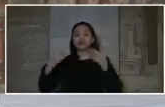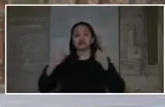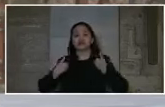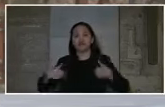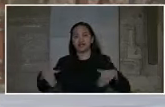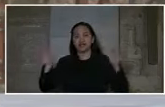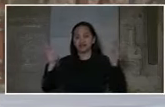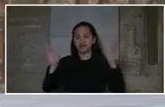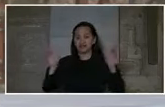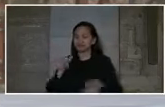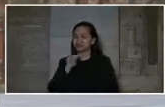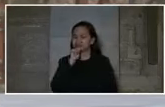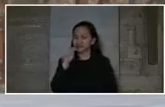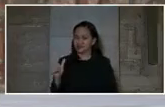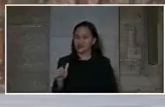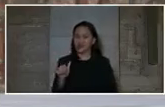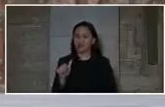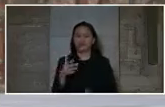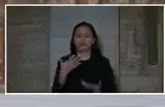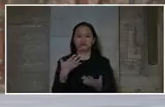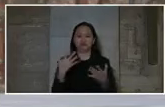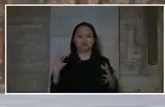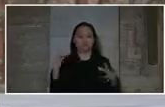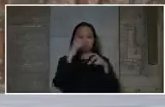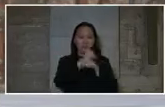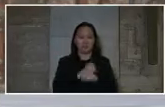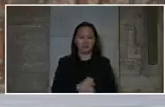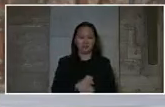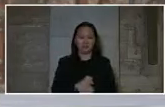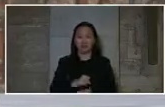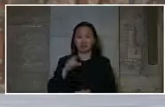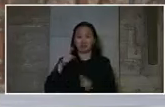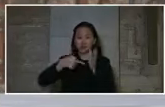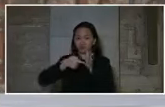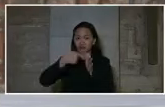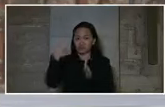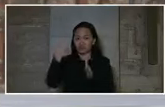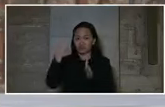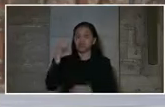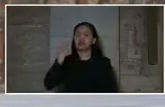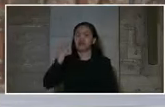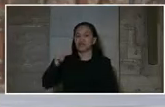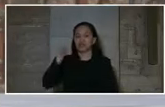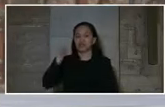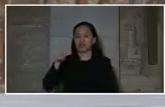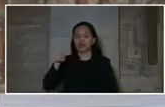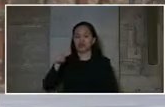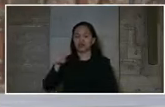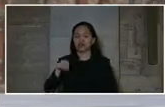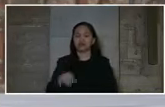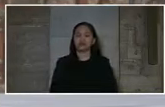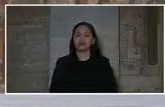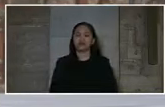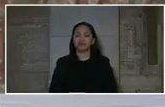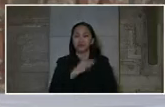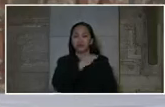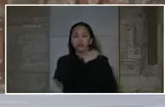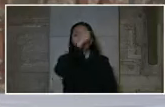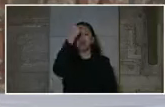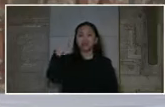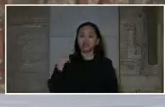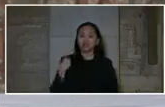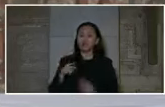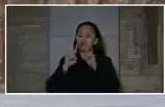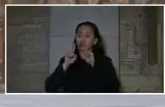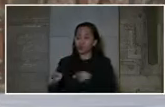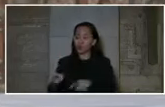ay hindi natatapos sa iisang pag-oo. Her yes, her